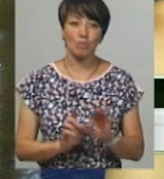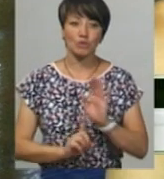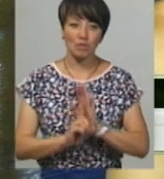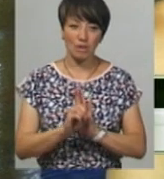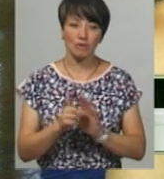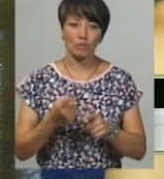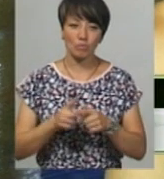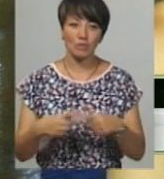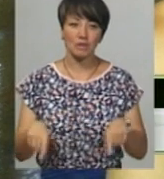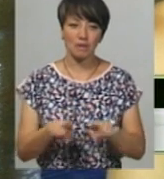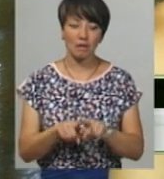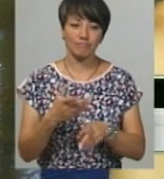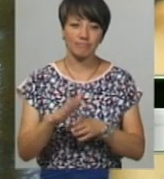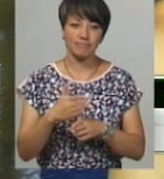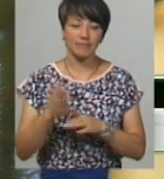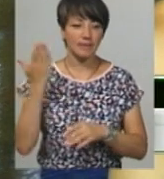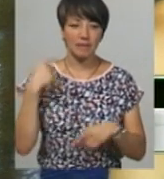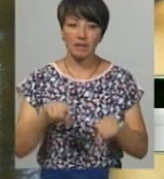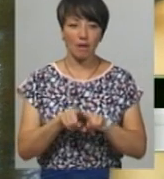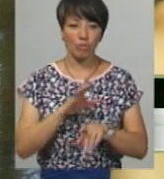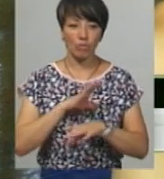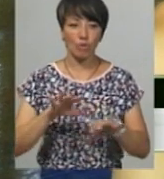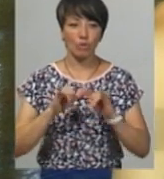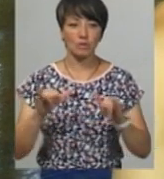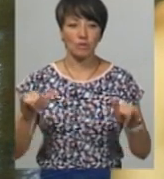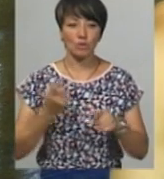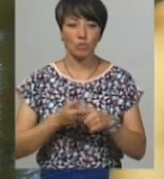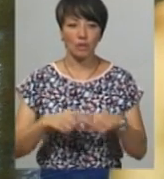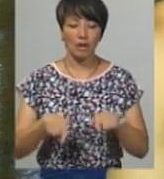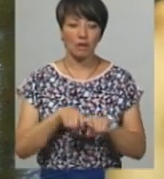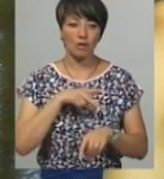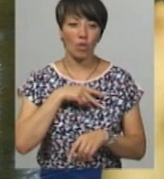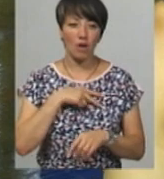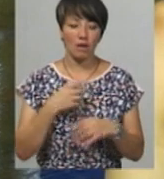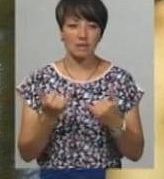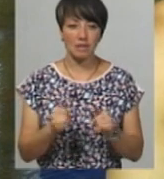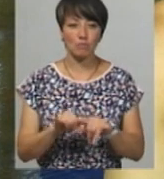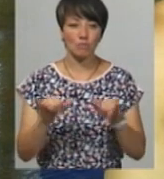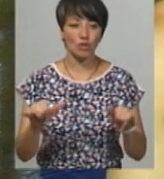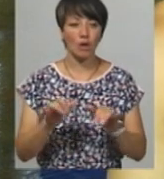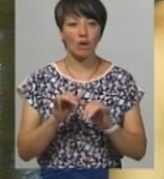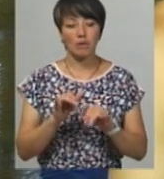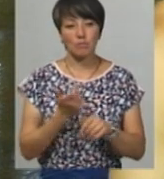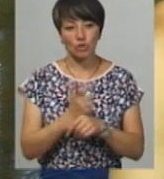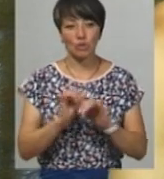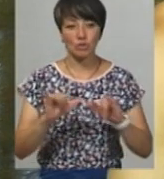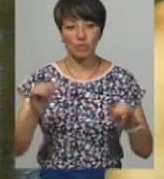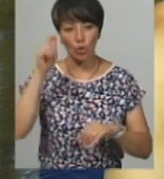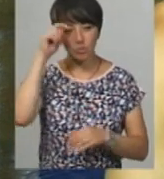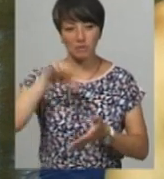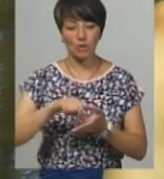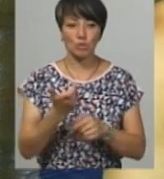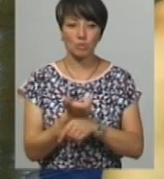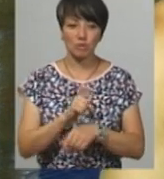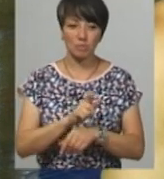починаєш, тому воно ще тоді не так було розвинено, тому і такі гонорари були. Зараз вже більш розвинено, і хлопці виступають за